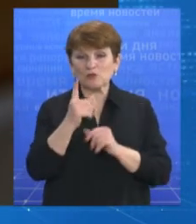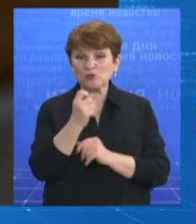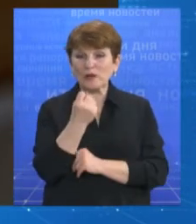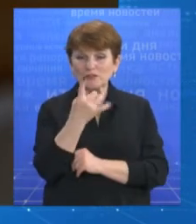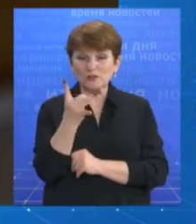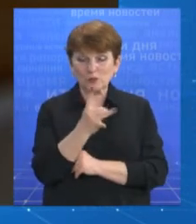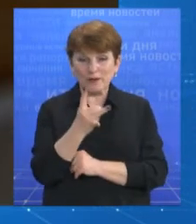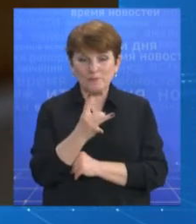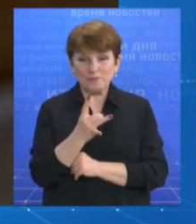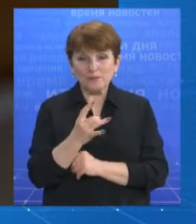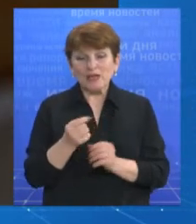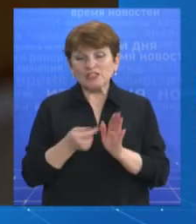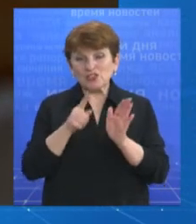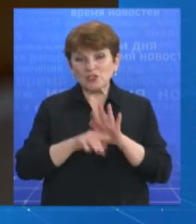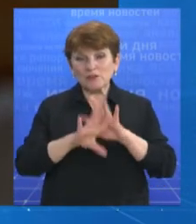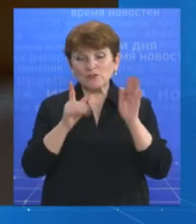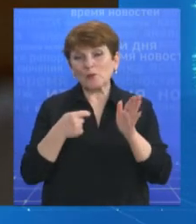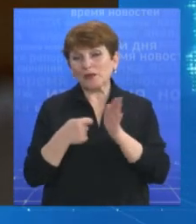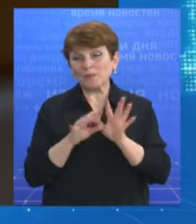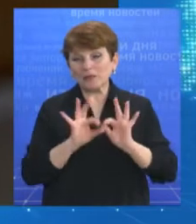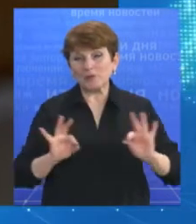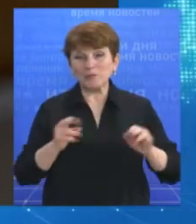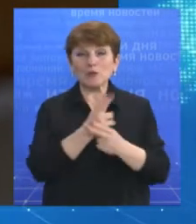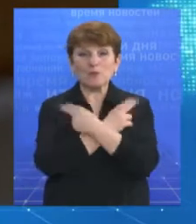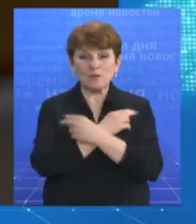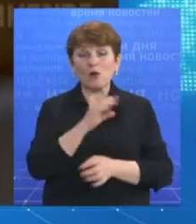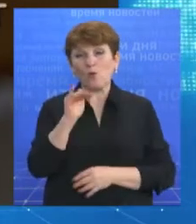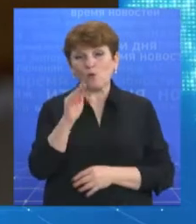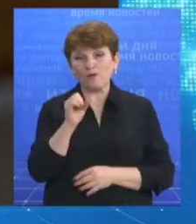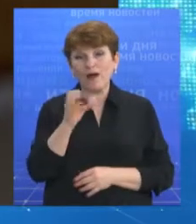обойдется в 111 рублей. Дешевле всего накормить блинами стоит в